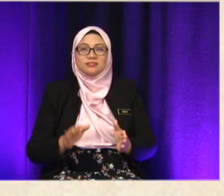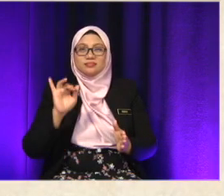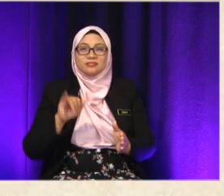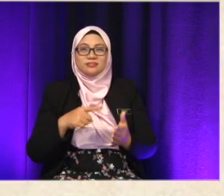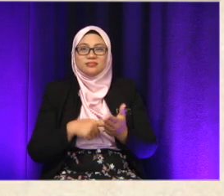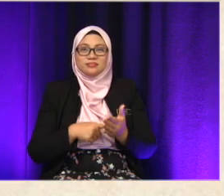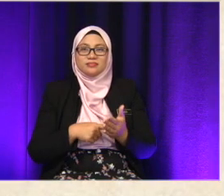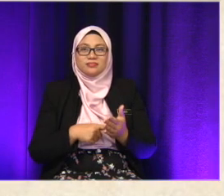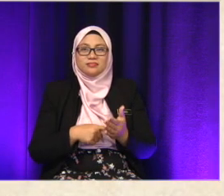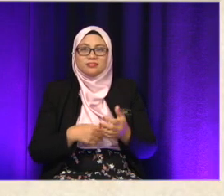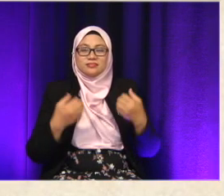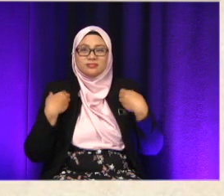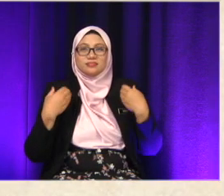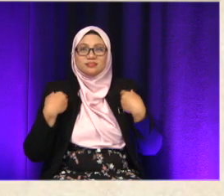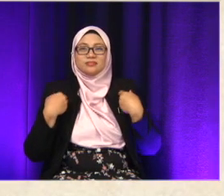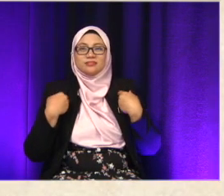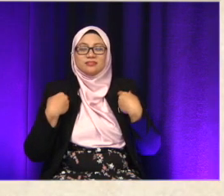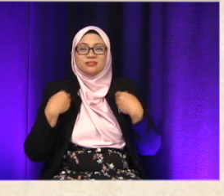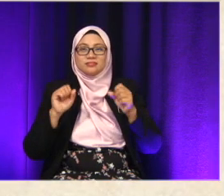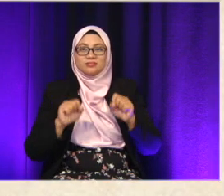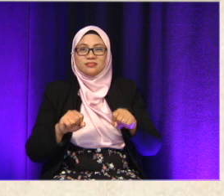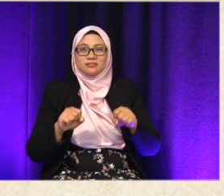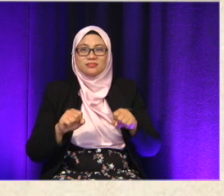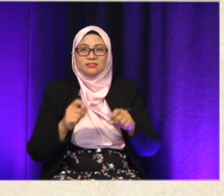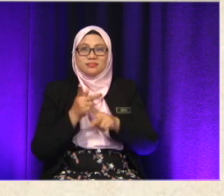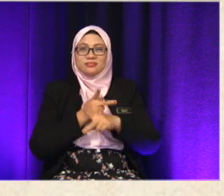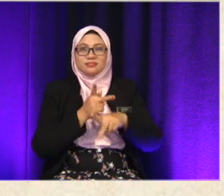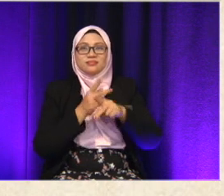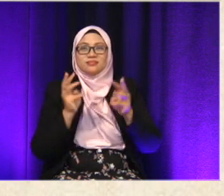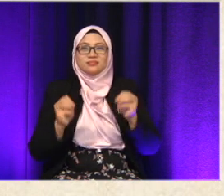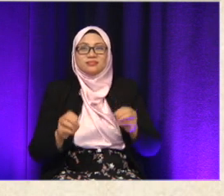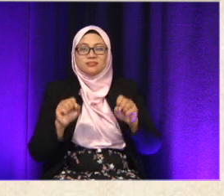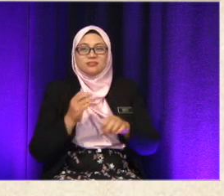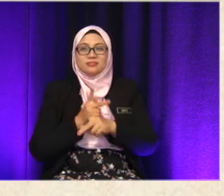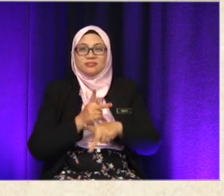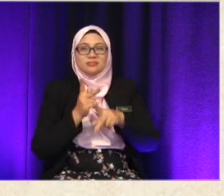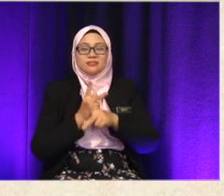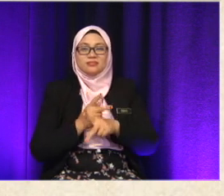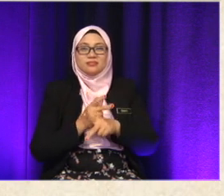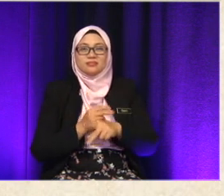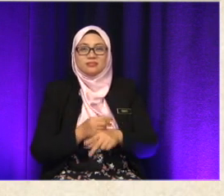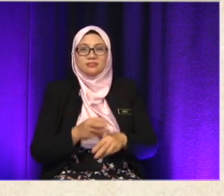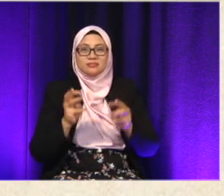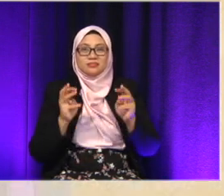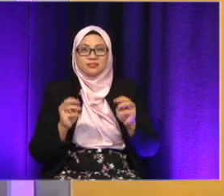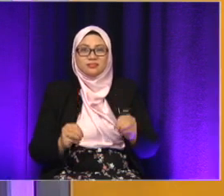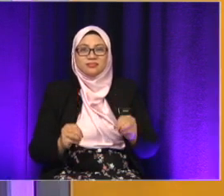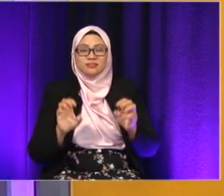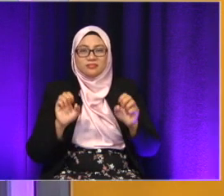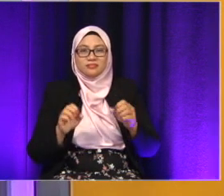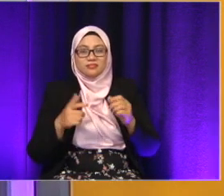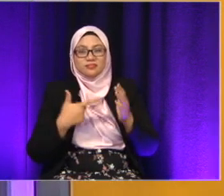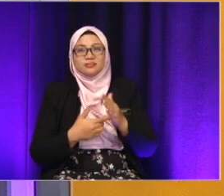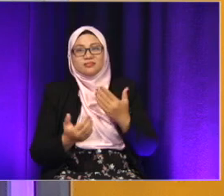twirl lagu tu. Kita boleh kontrol situ. Kontrol insani. Selalunya insani ni lebih bagus lagi lah. Selalunya kalau untuk